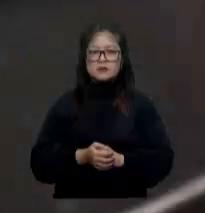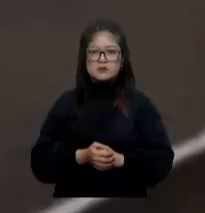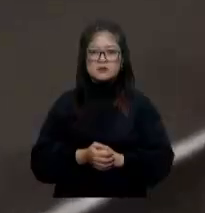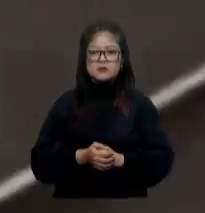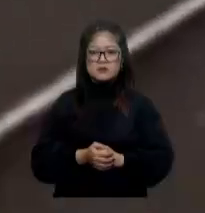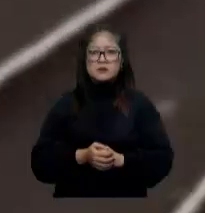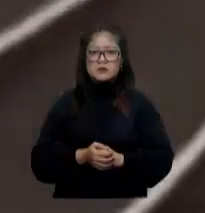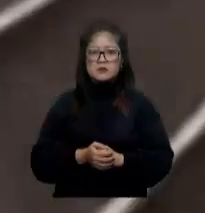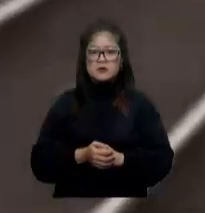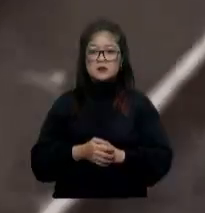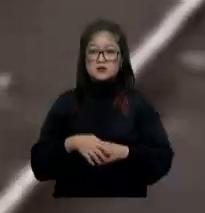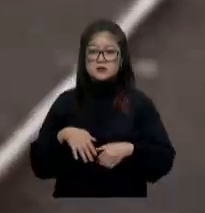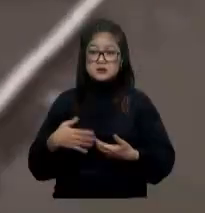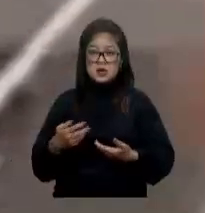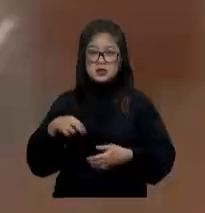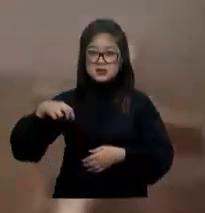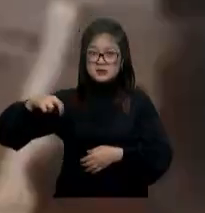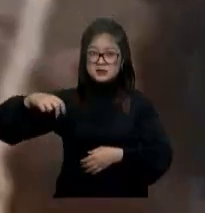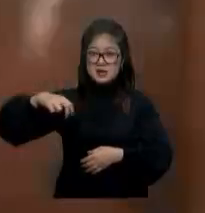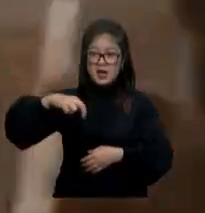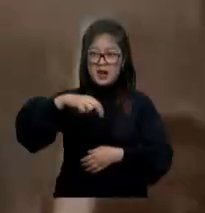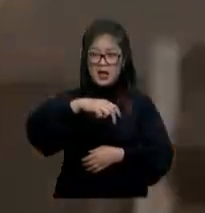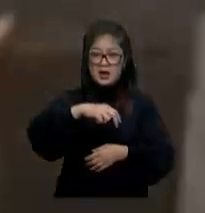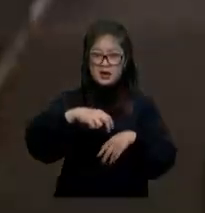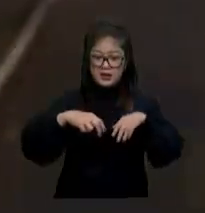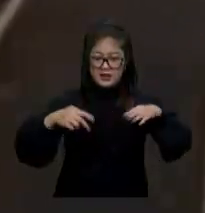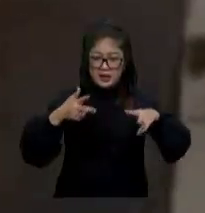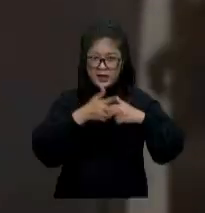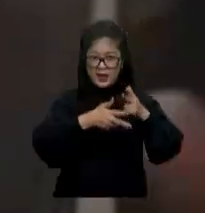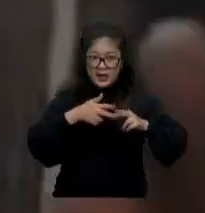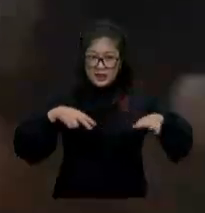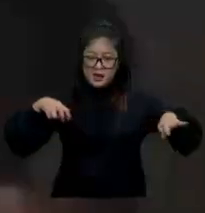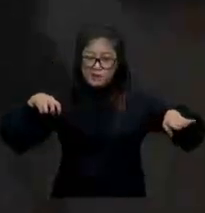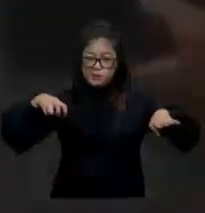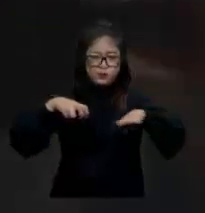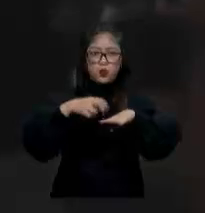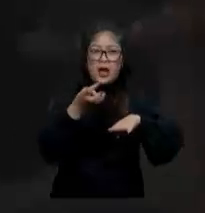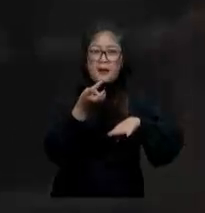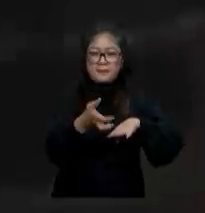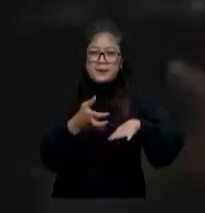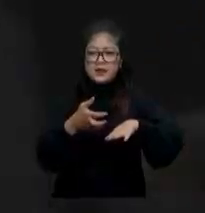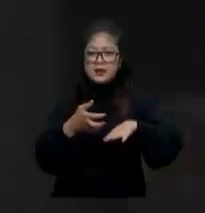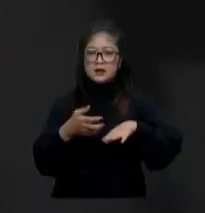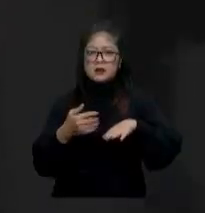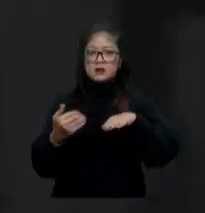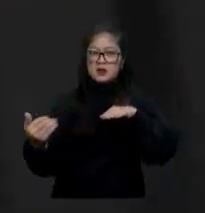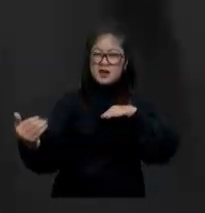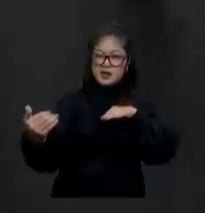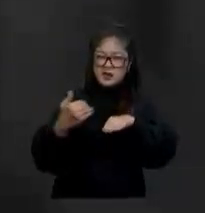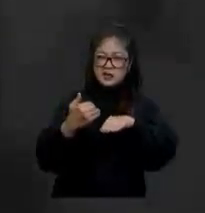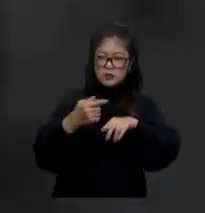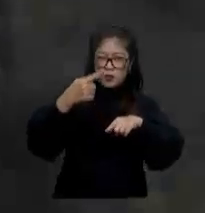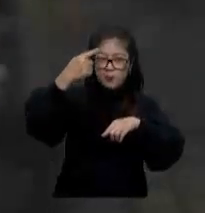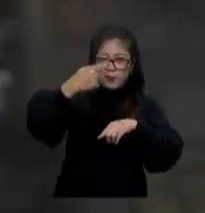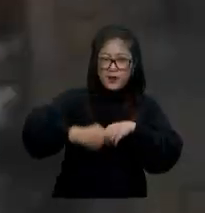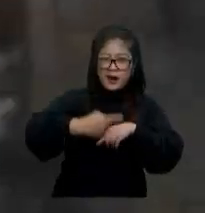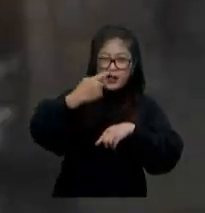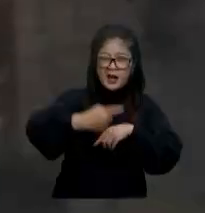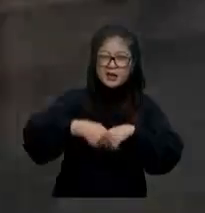Seorang pejalan kaki nyaris tertabrak kereta saat nekat menerobos pintu palang kereta api yang telah tertutup di Simpang Laswi,